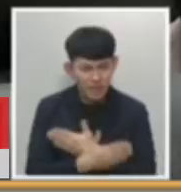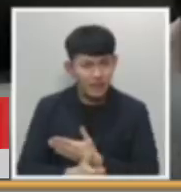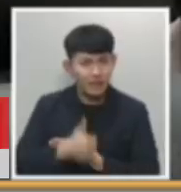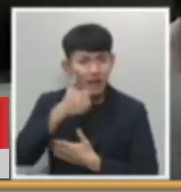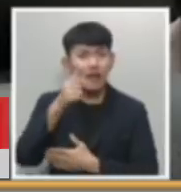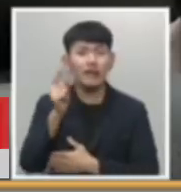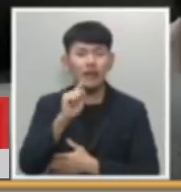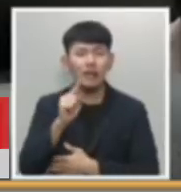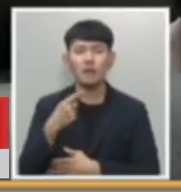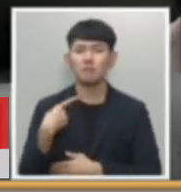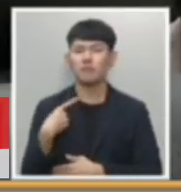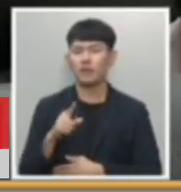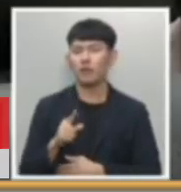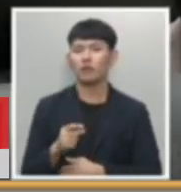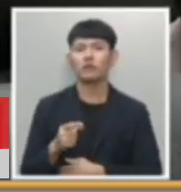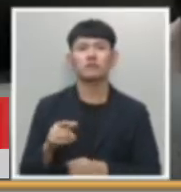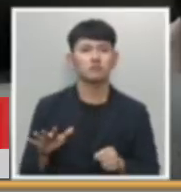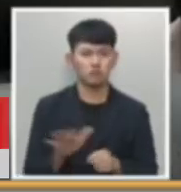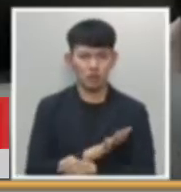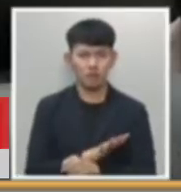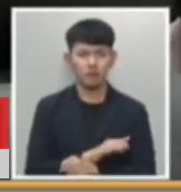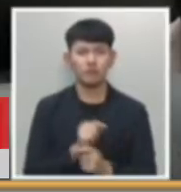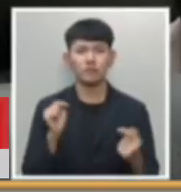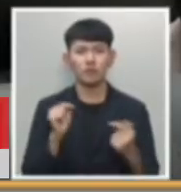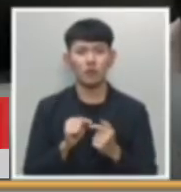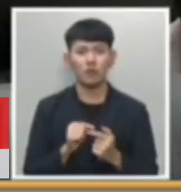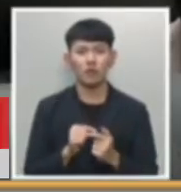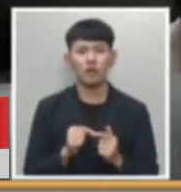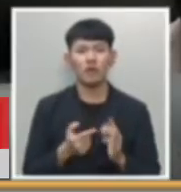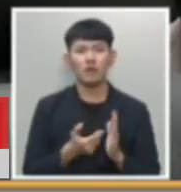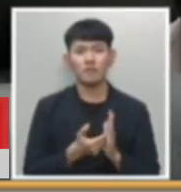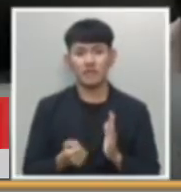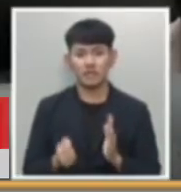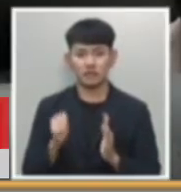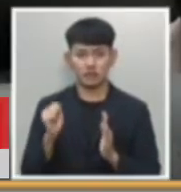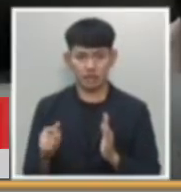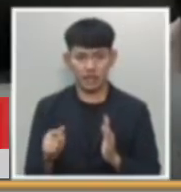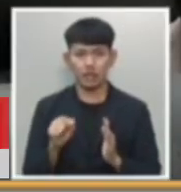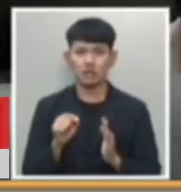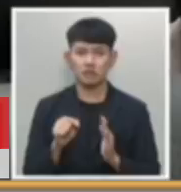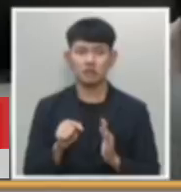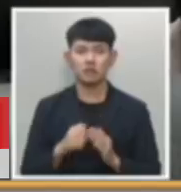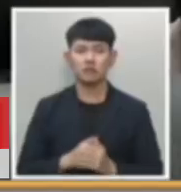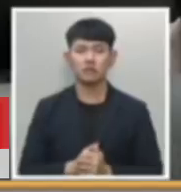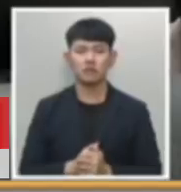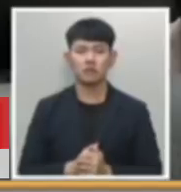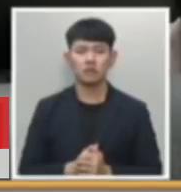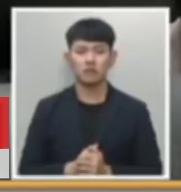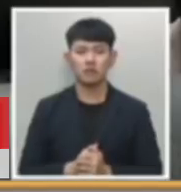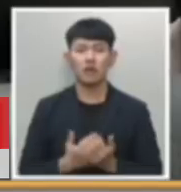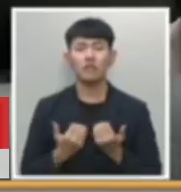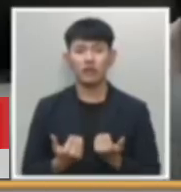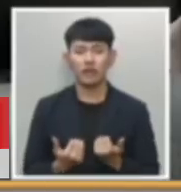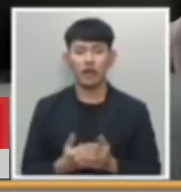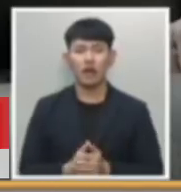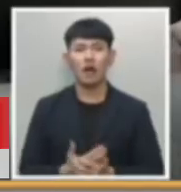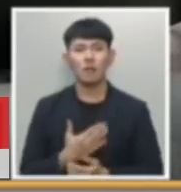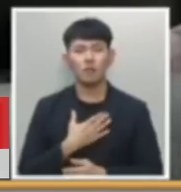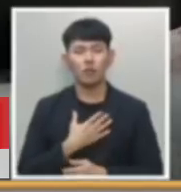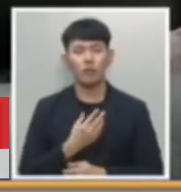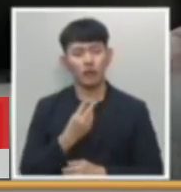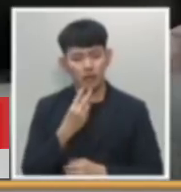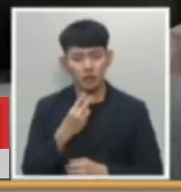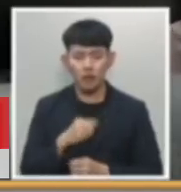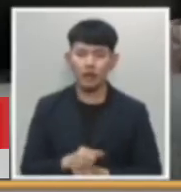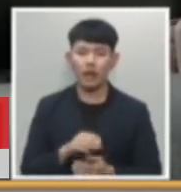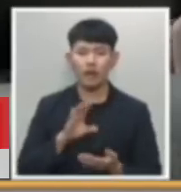ที่จะเกิดประโยชน์สูงสุดคือรายการการใช้งบประมาณรายจ่ายครับท่านประธานครับเพราะฉะนั้นในการจัดงบประม